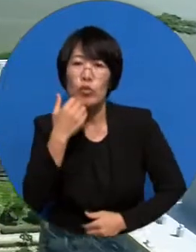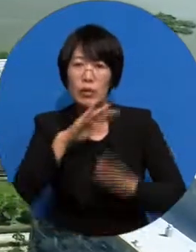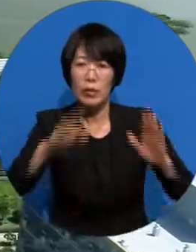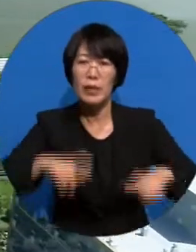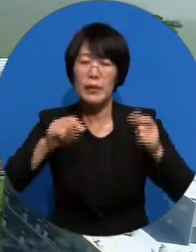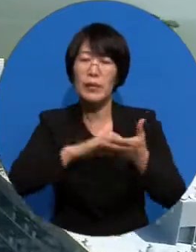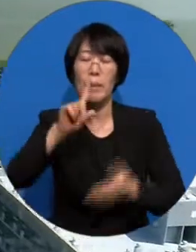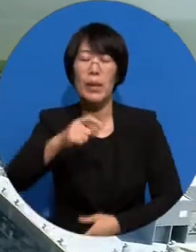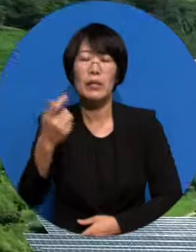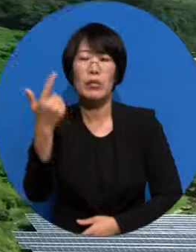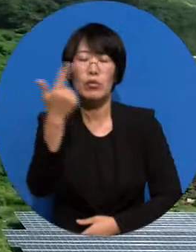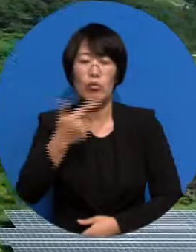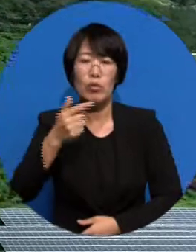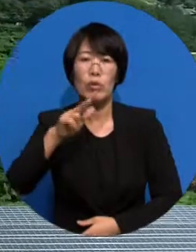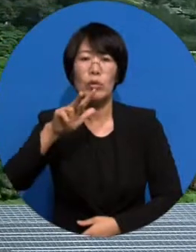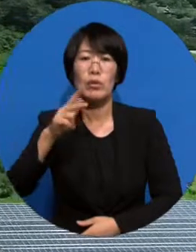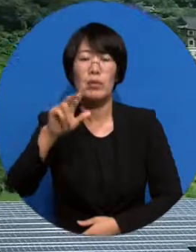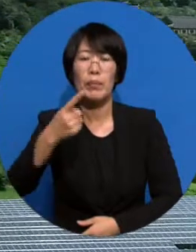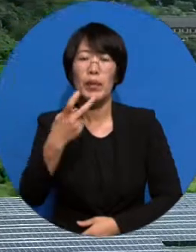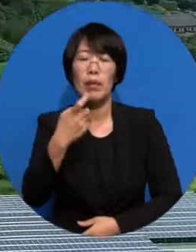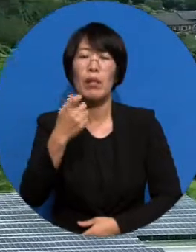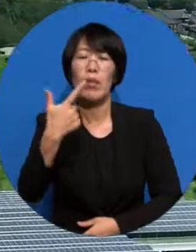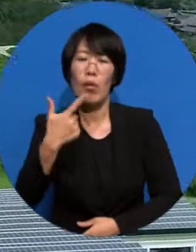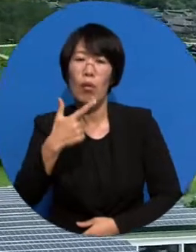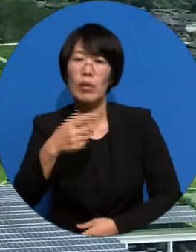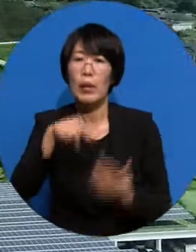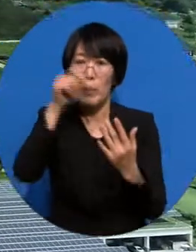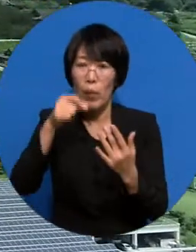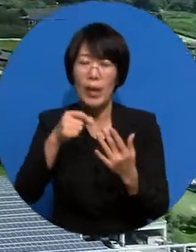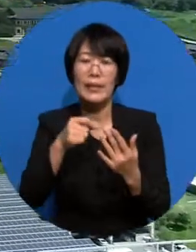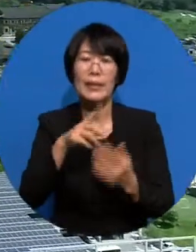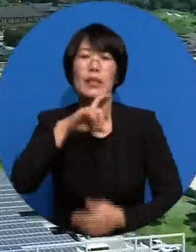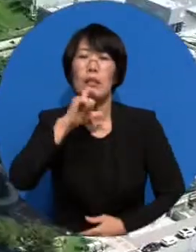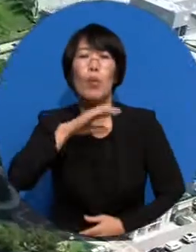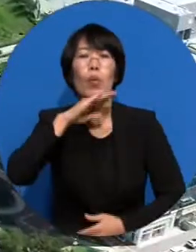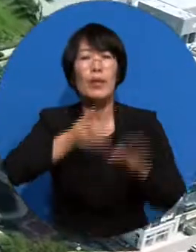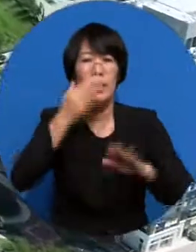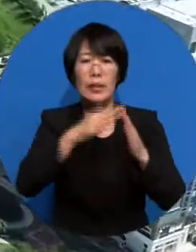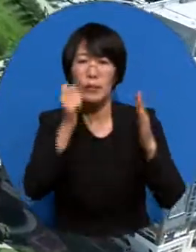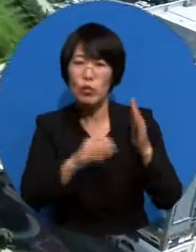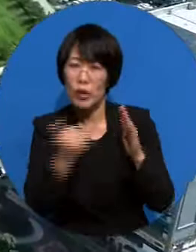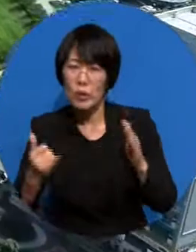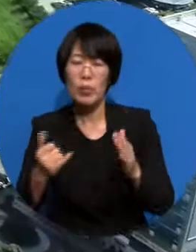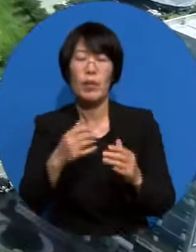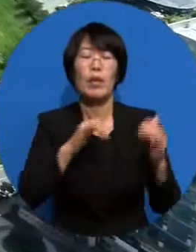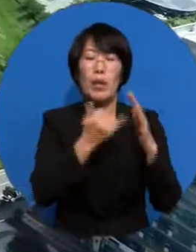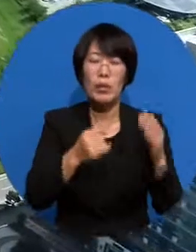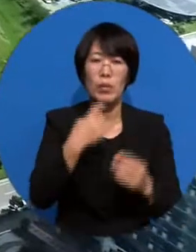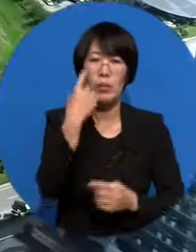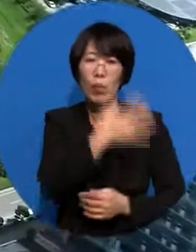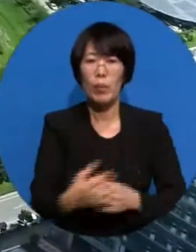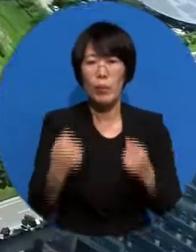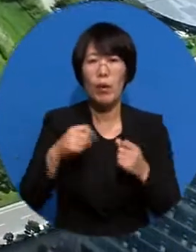19,100 16 개 표본 가고 만 15세 이상 가구 조화가 구원으로 가족 보건 환경 안전